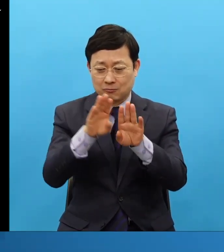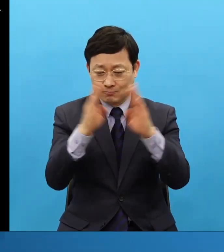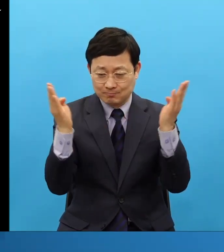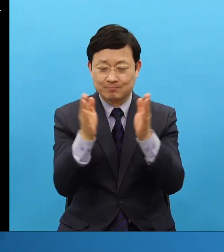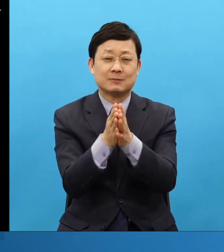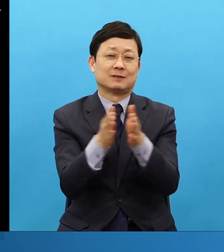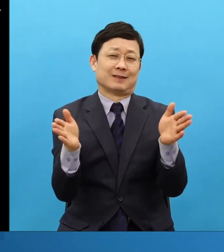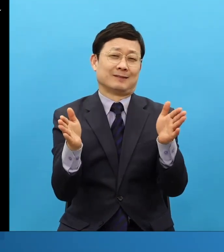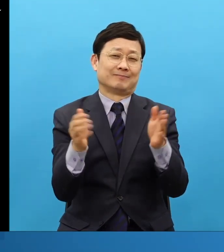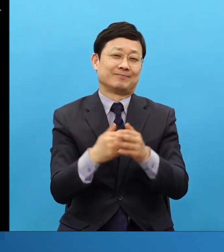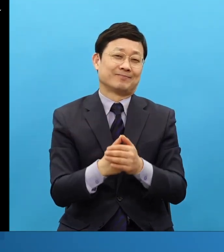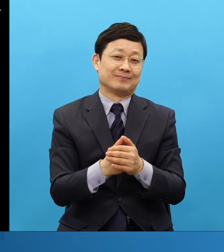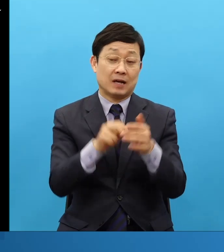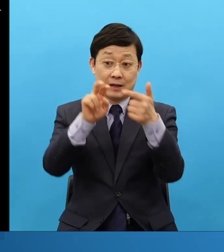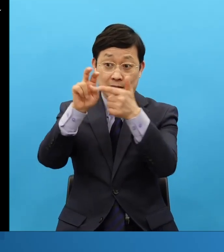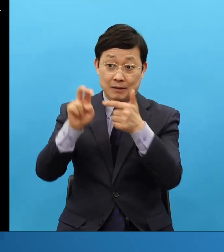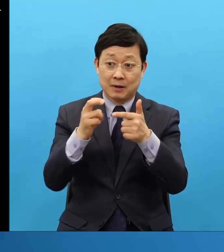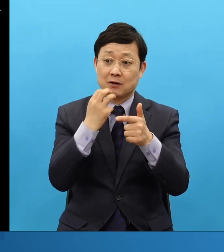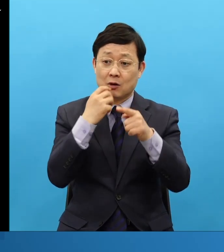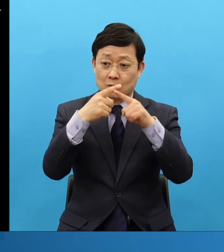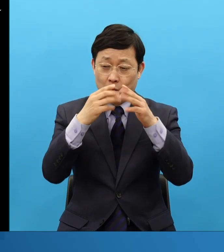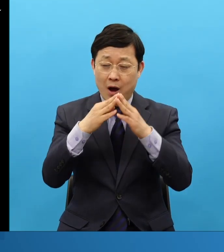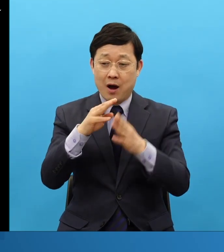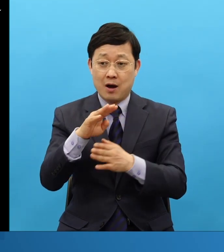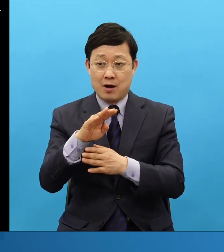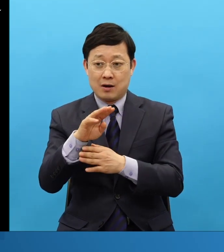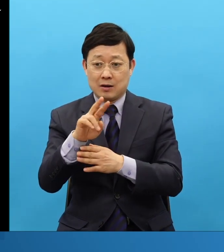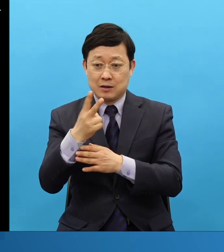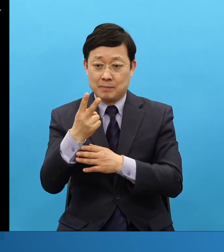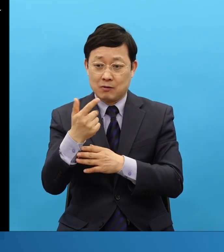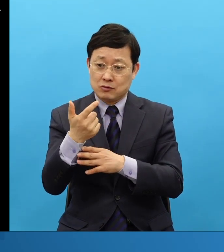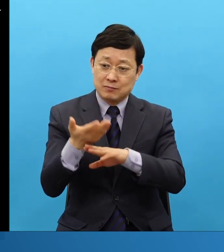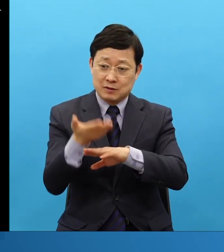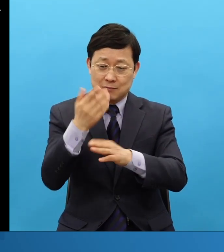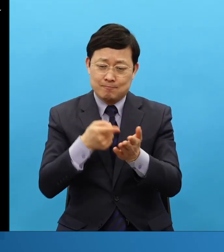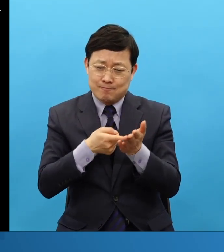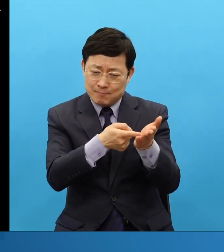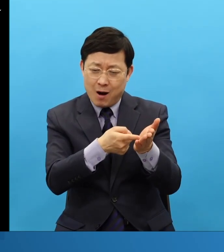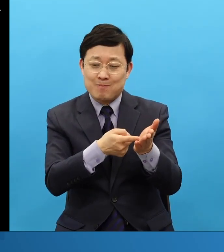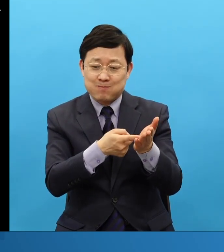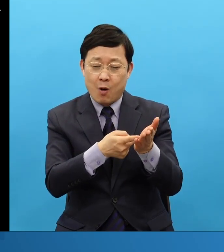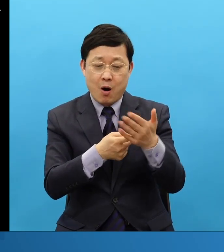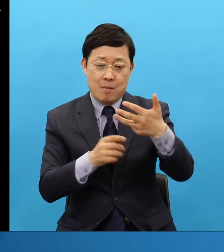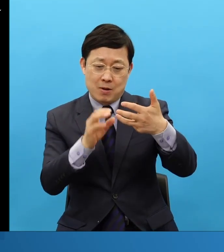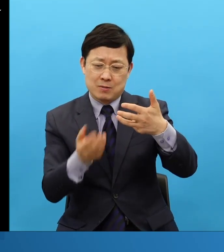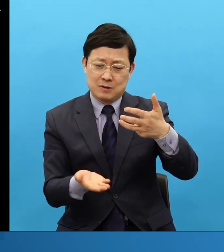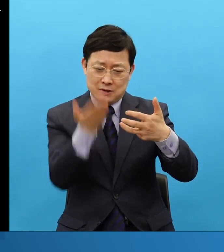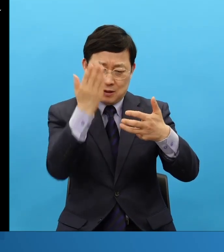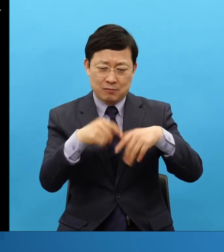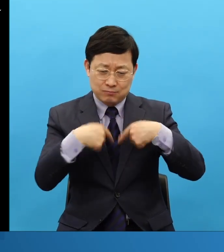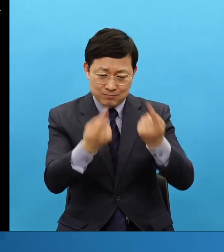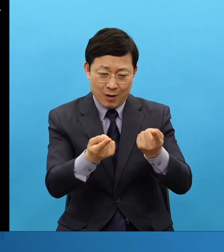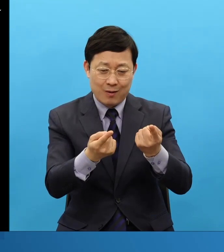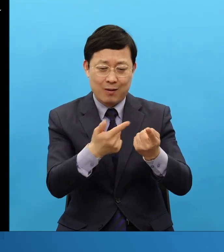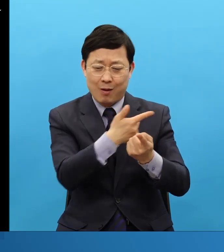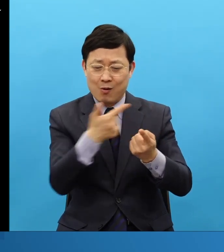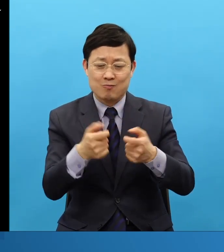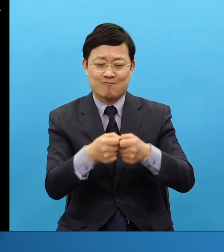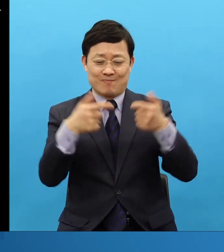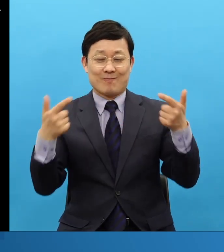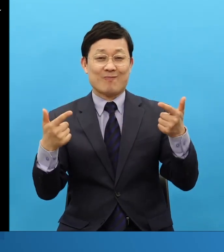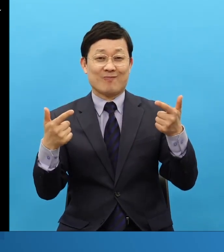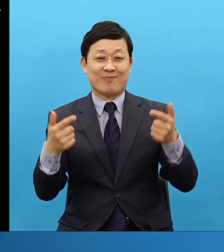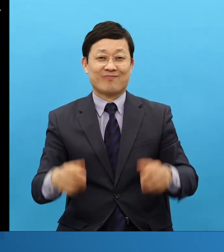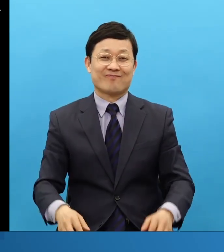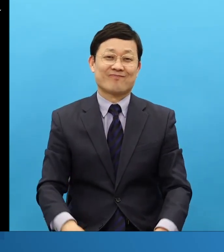임마누엘 서울교회는 340명의 중직자 중 260여 명이 등록해 80%에 가까운 참여율을 나타냈습니다.